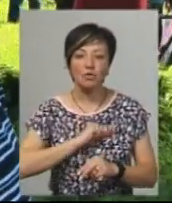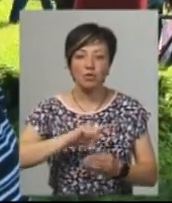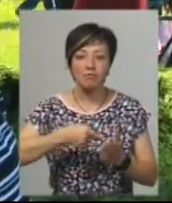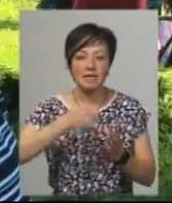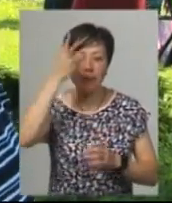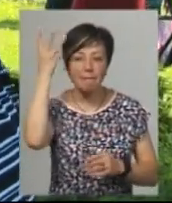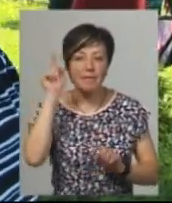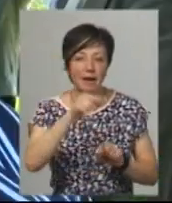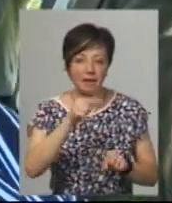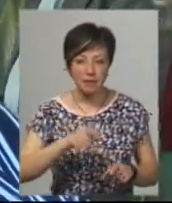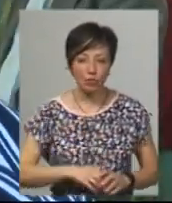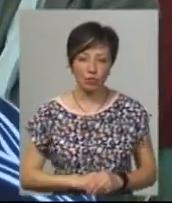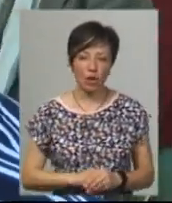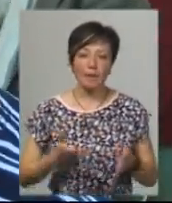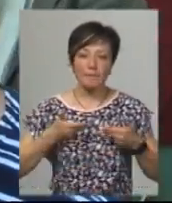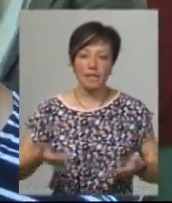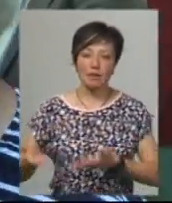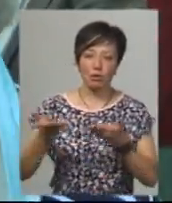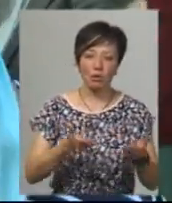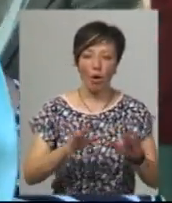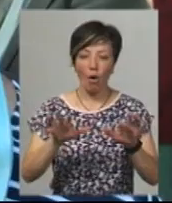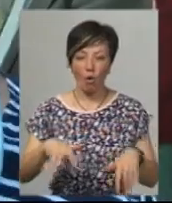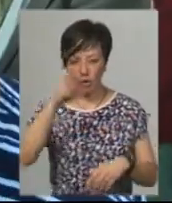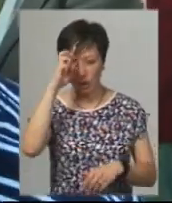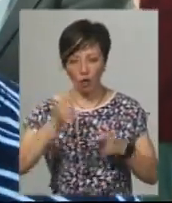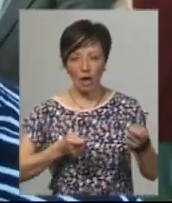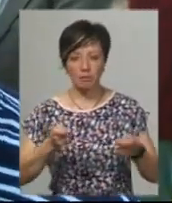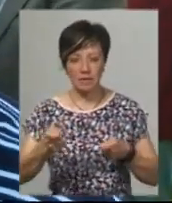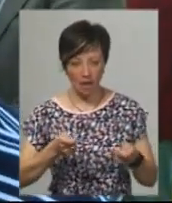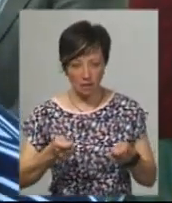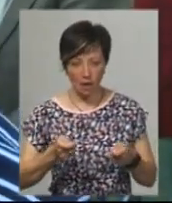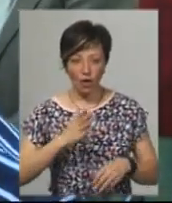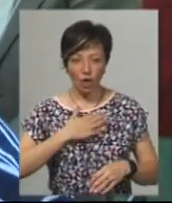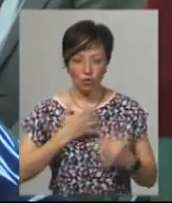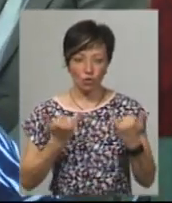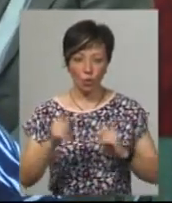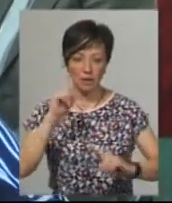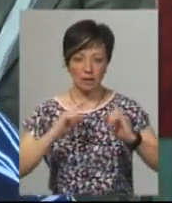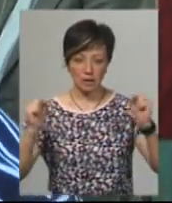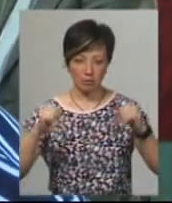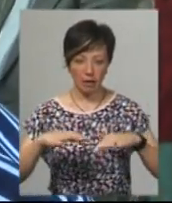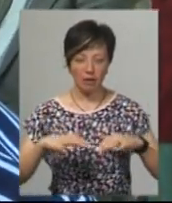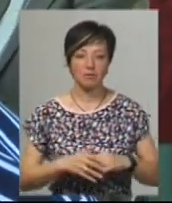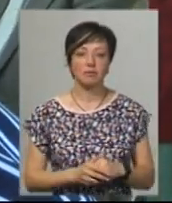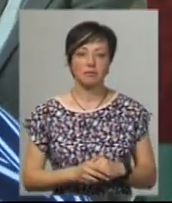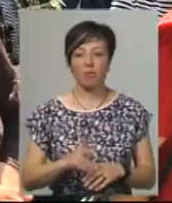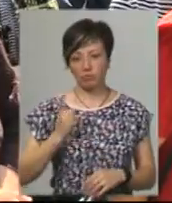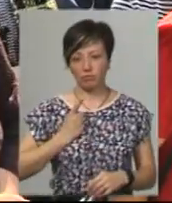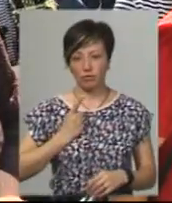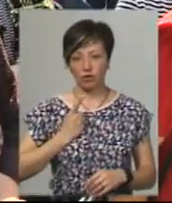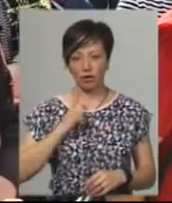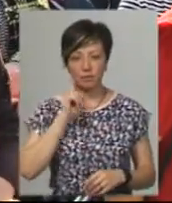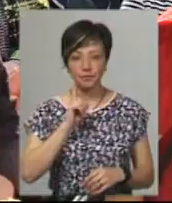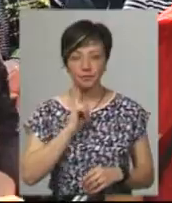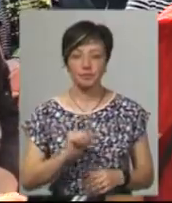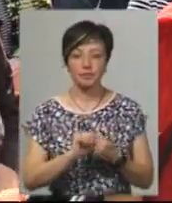місті Хмельницькому. Ми запросили голову обласної державної адміністрації на наше сьогоднішнє зібрання. Ми його поки чекаємо.